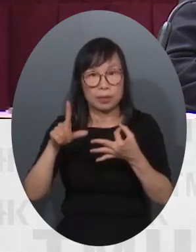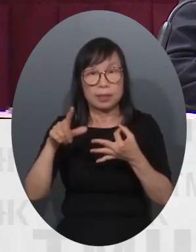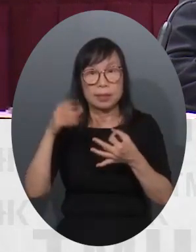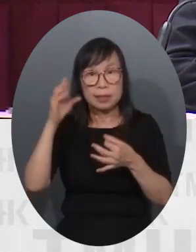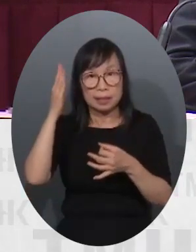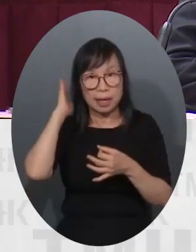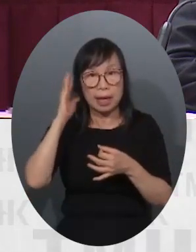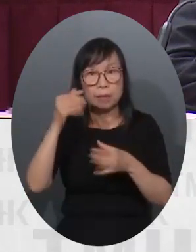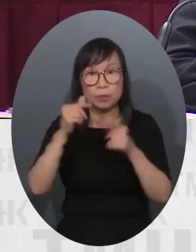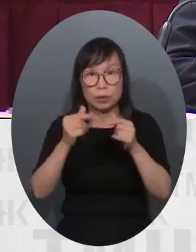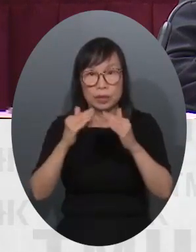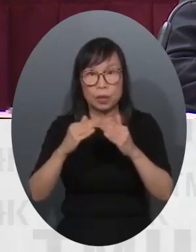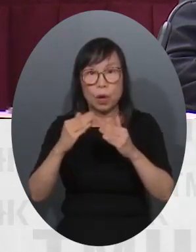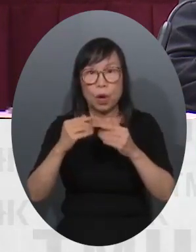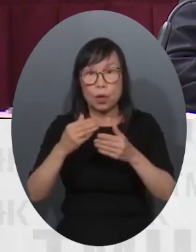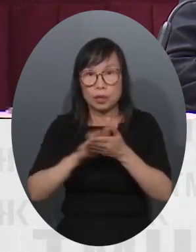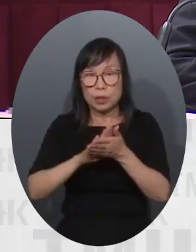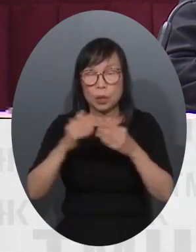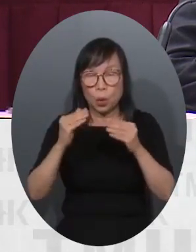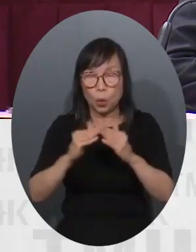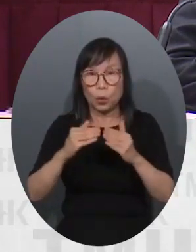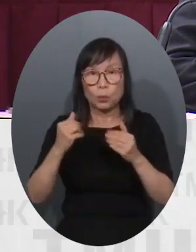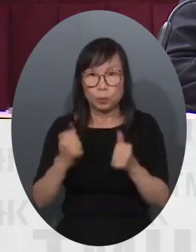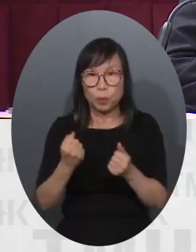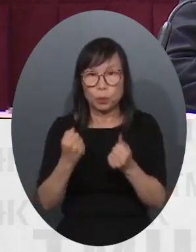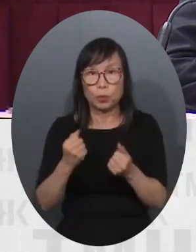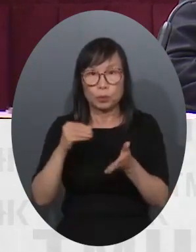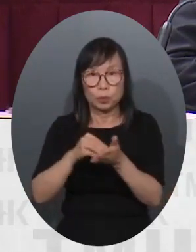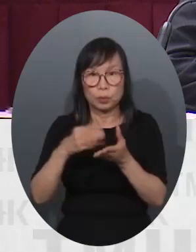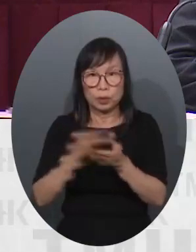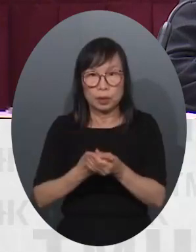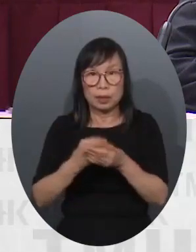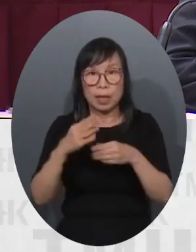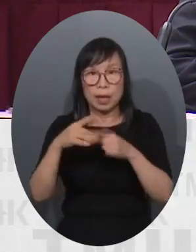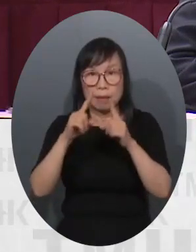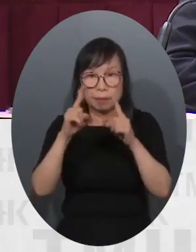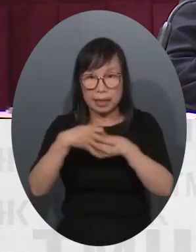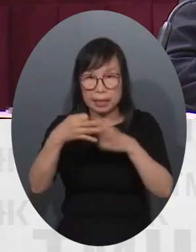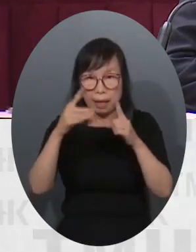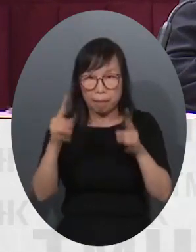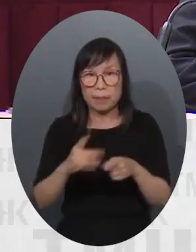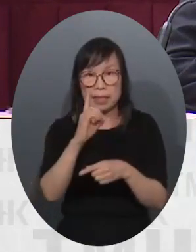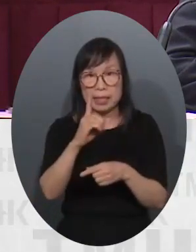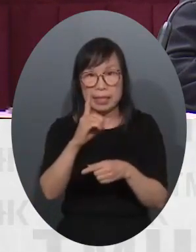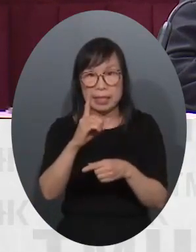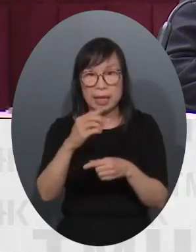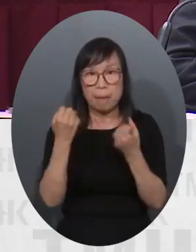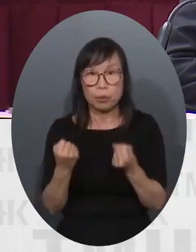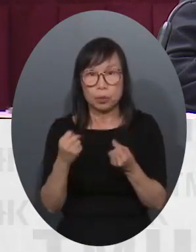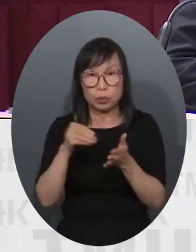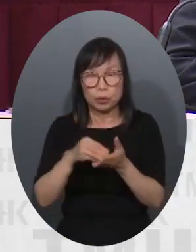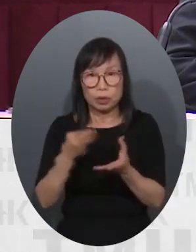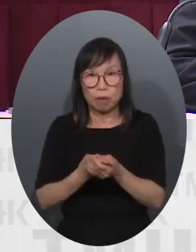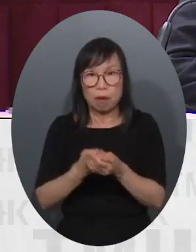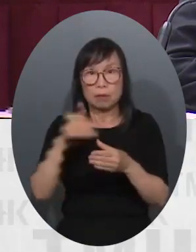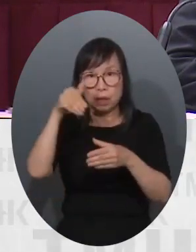公司董事局成員的普通決議案。我們現在就第3(d) 號普通決議案進